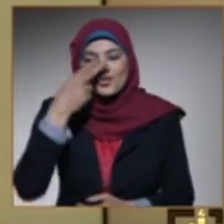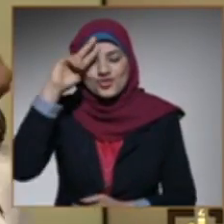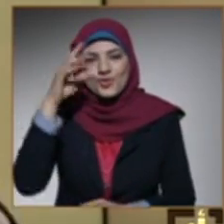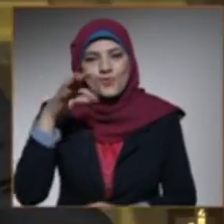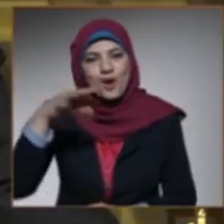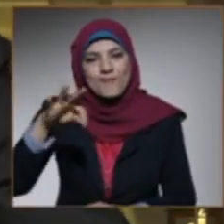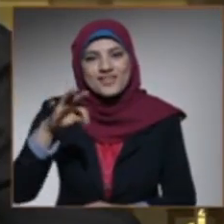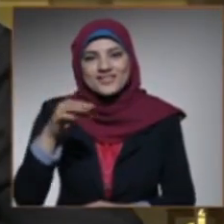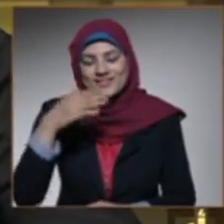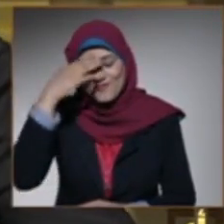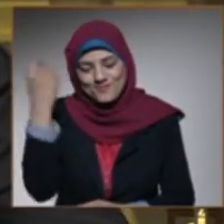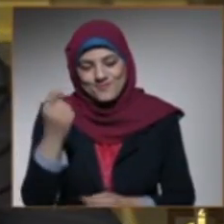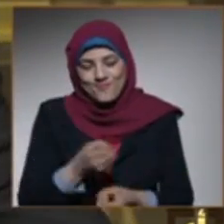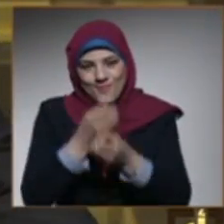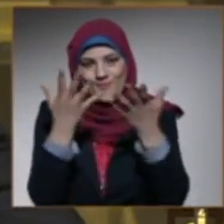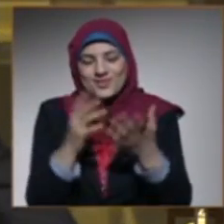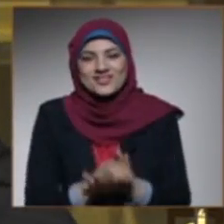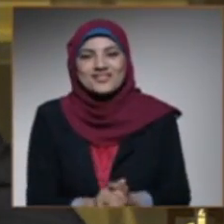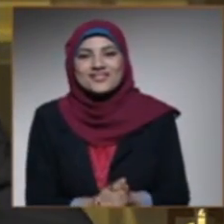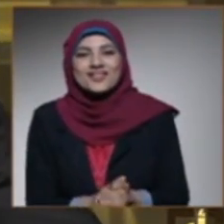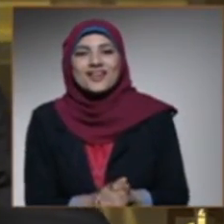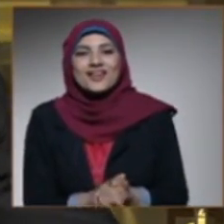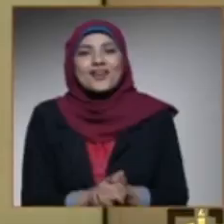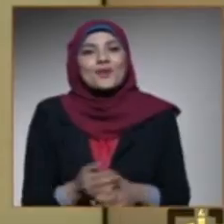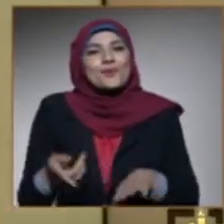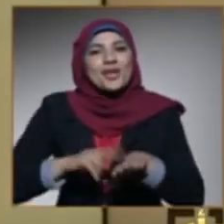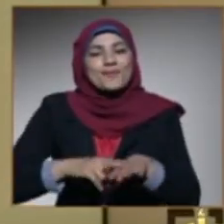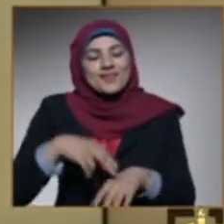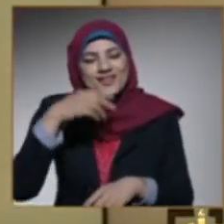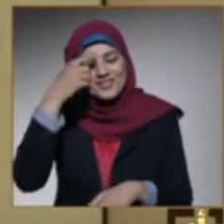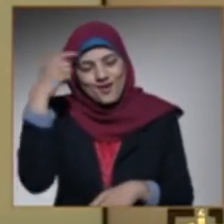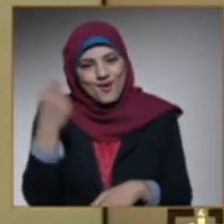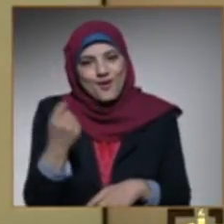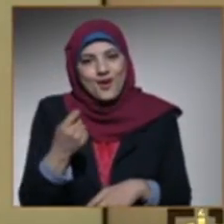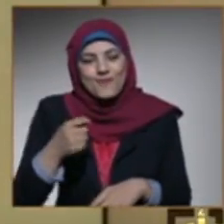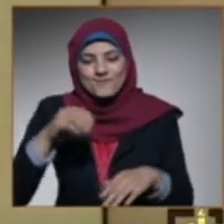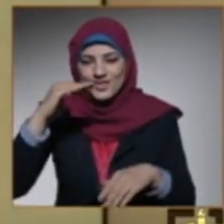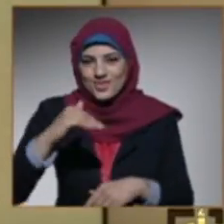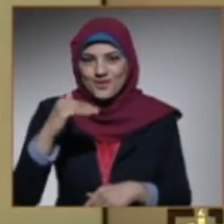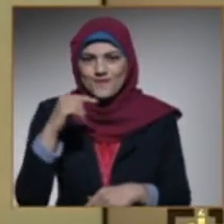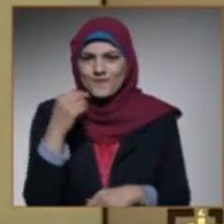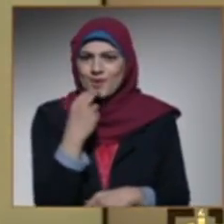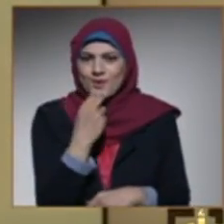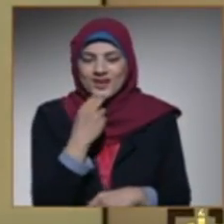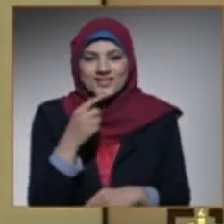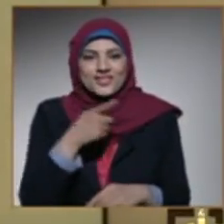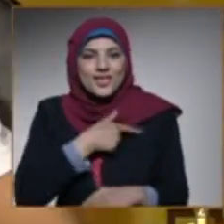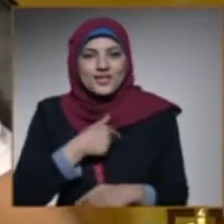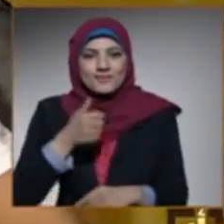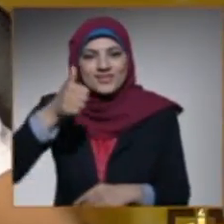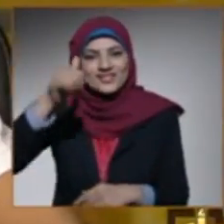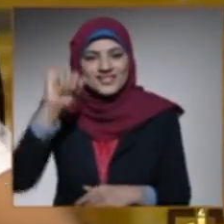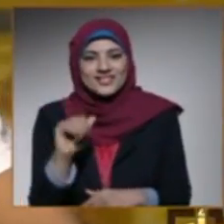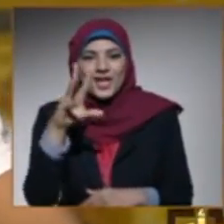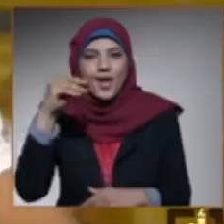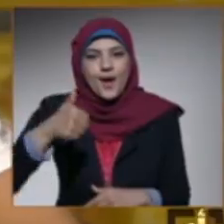يا بشمهندس. كمان خليني أرحب بالطفل إيهاب طارق. أهلا بيك يا